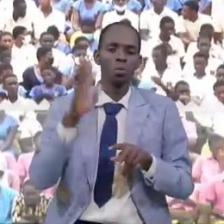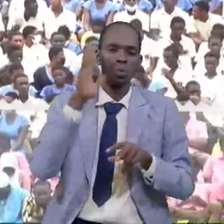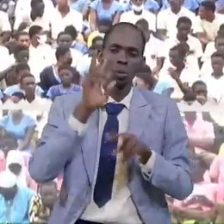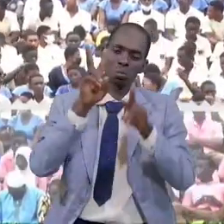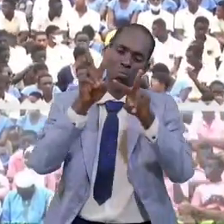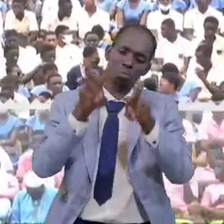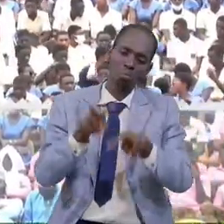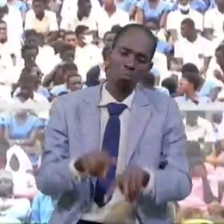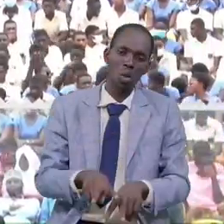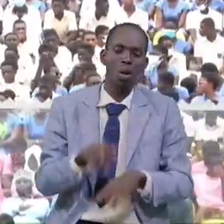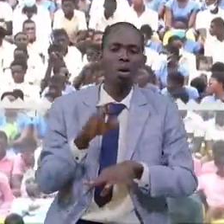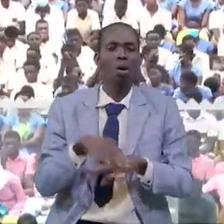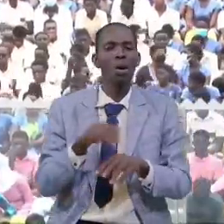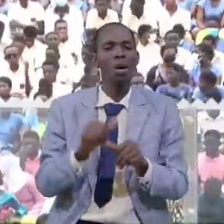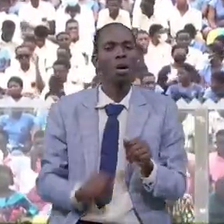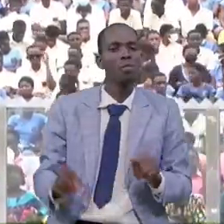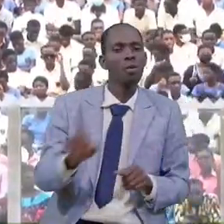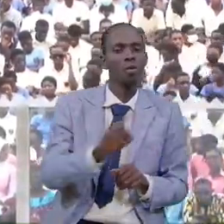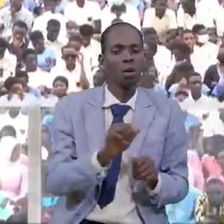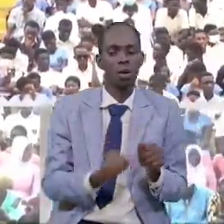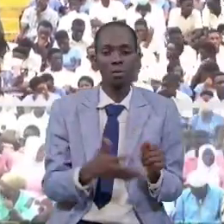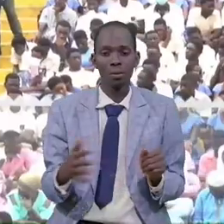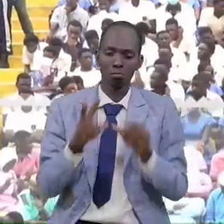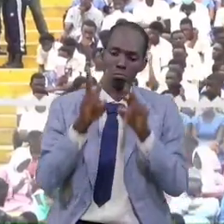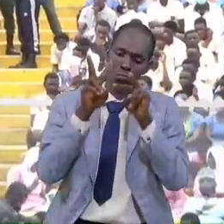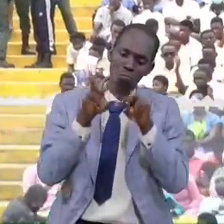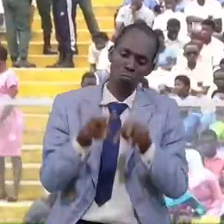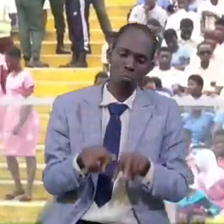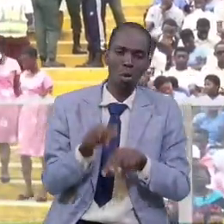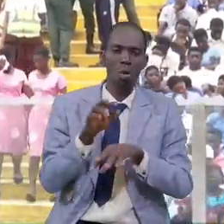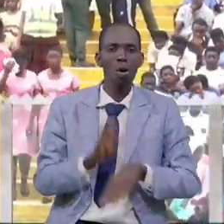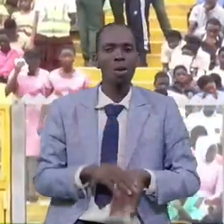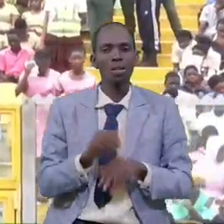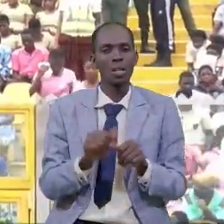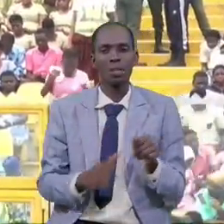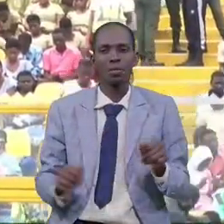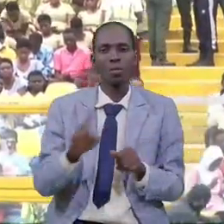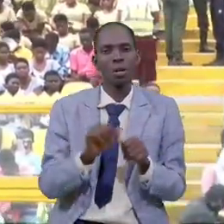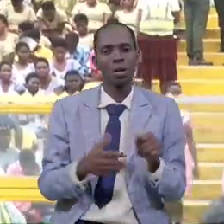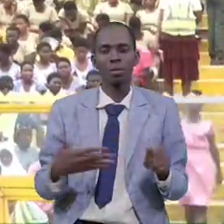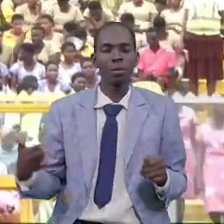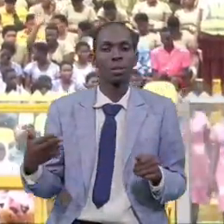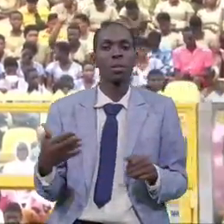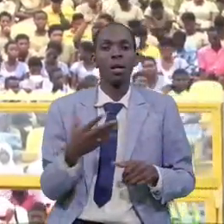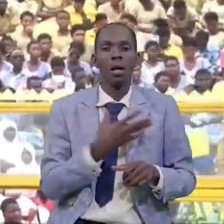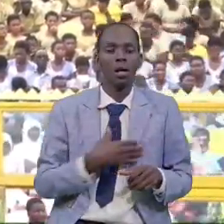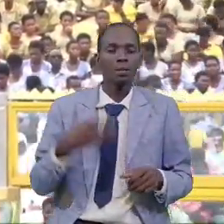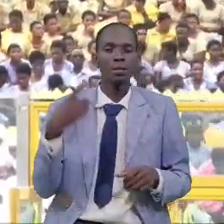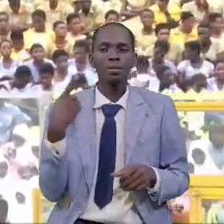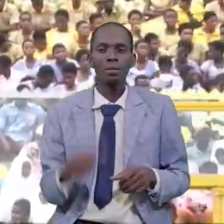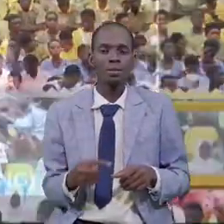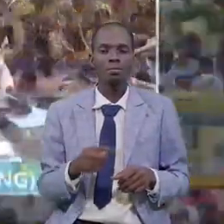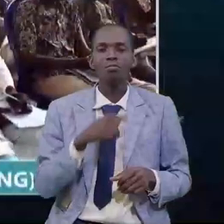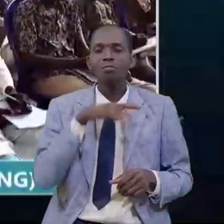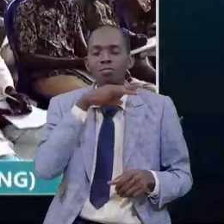tu rabaisses tout le monde. Down on everyone, everything, your attitude, ton attitude, attitude within,